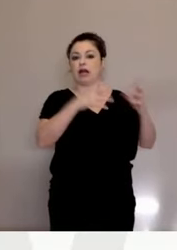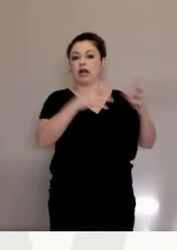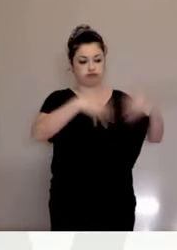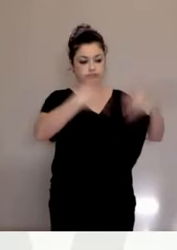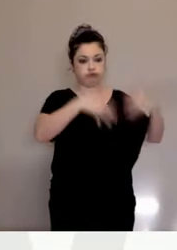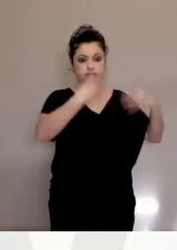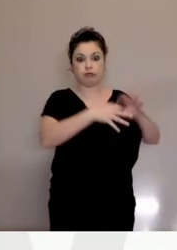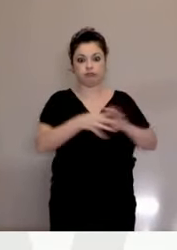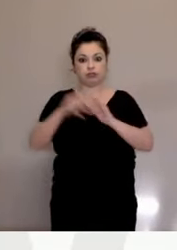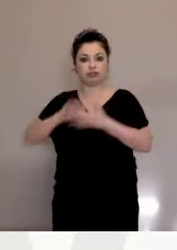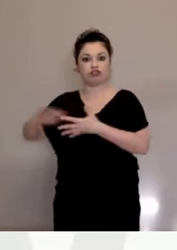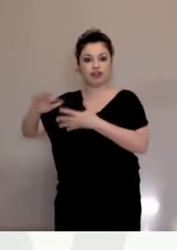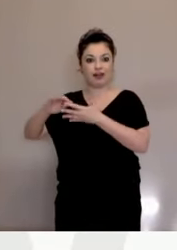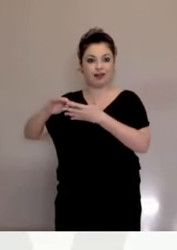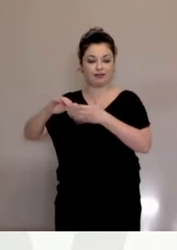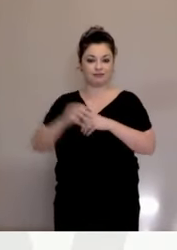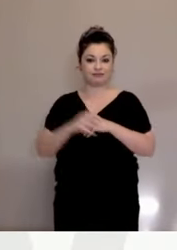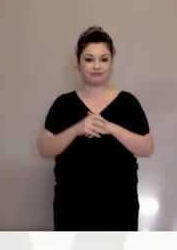automation.